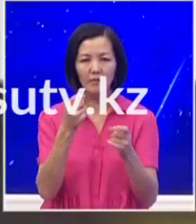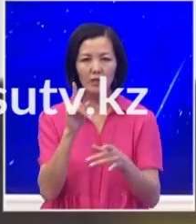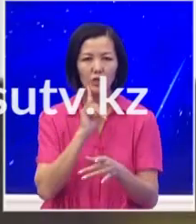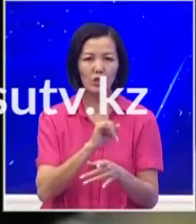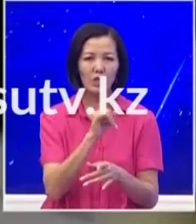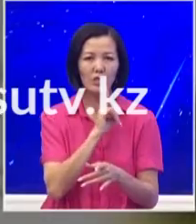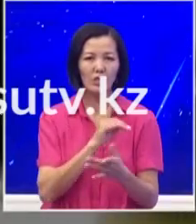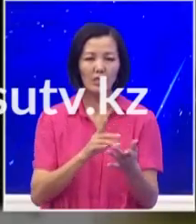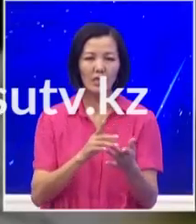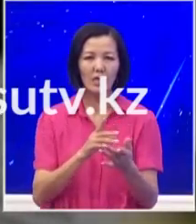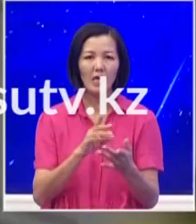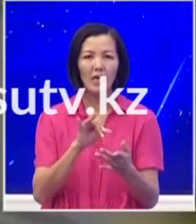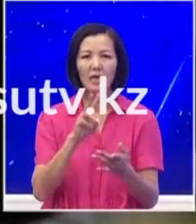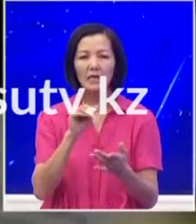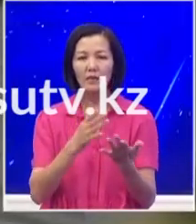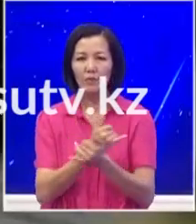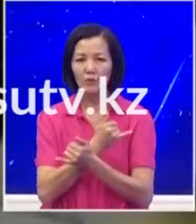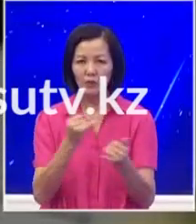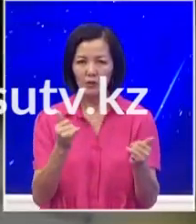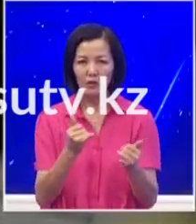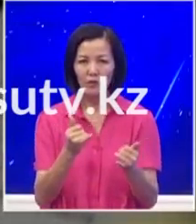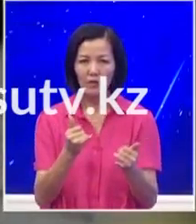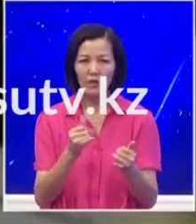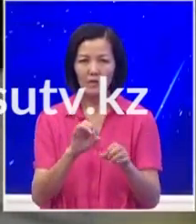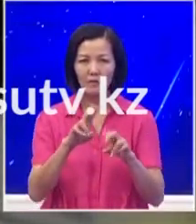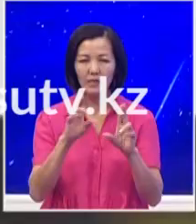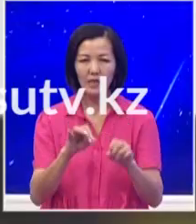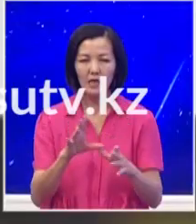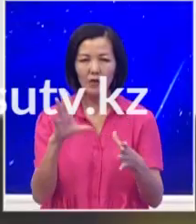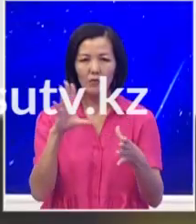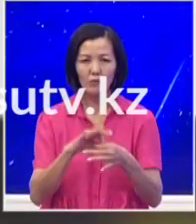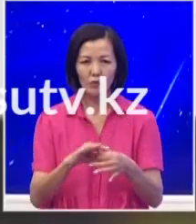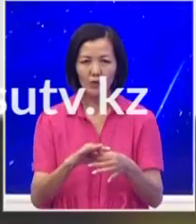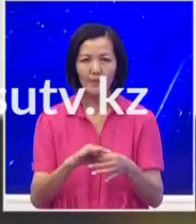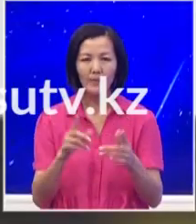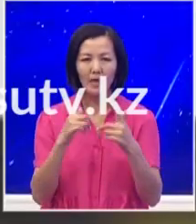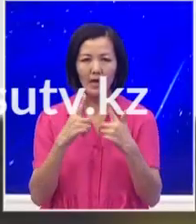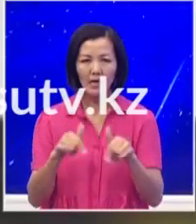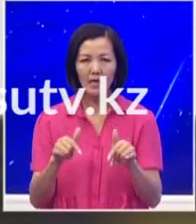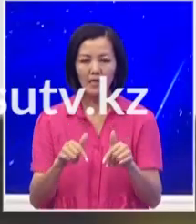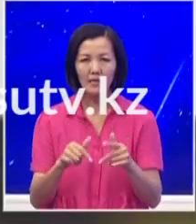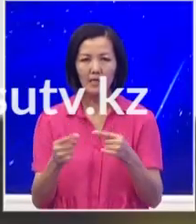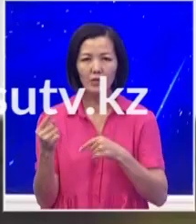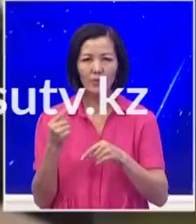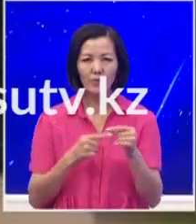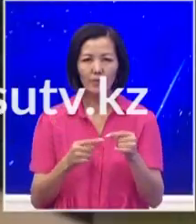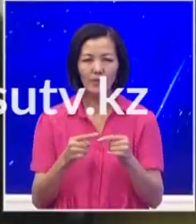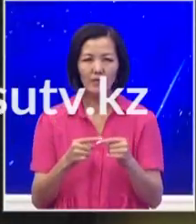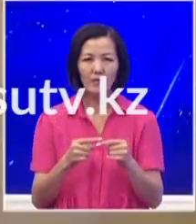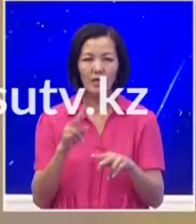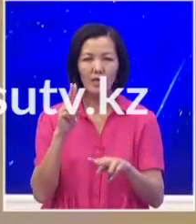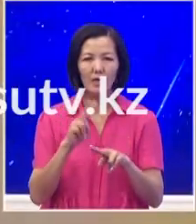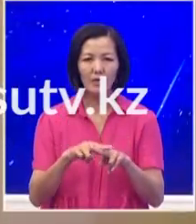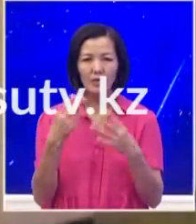что женщины, оказывающие интимные услуги, поставлены на специальный учет. Организаторам указанного бизнеса грозит лишение